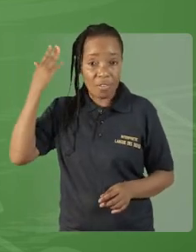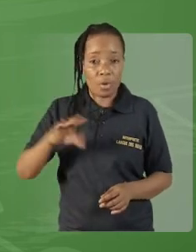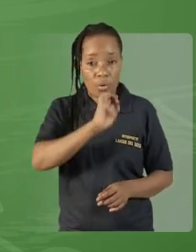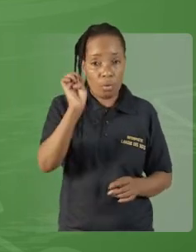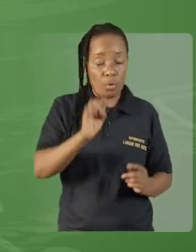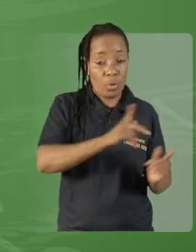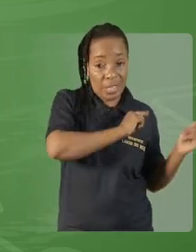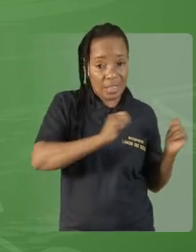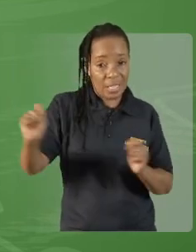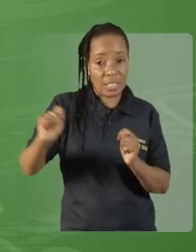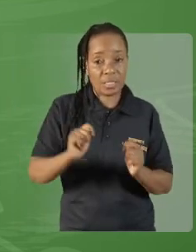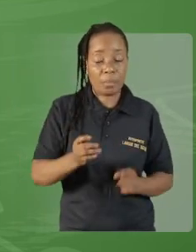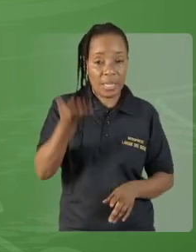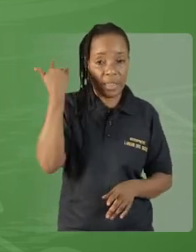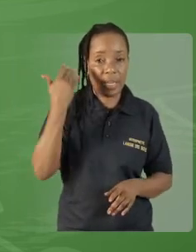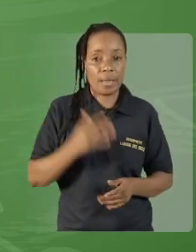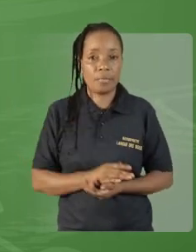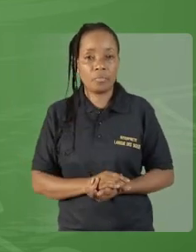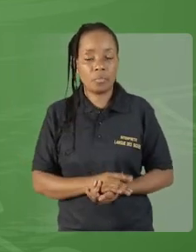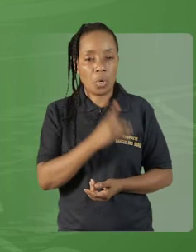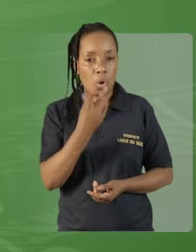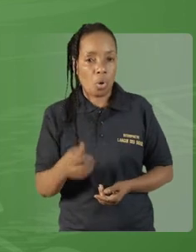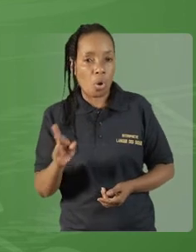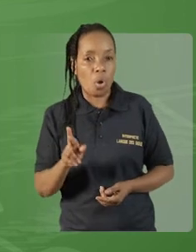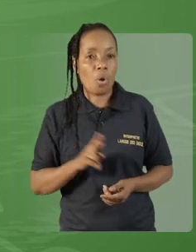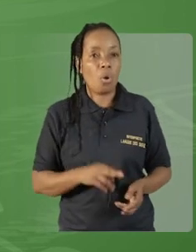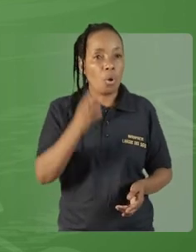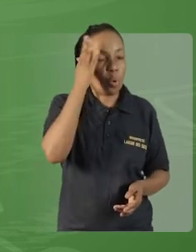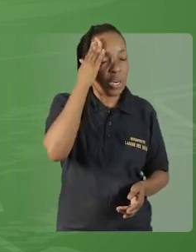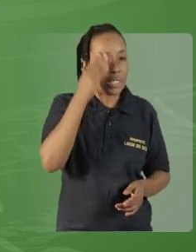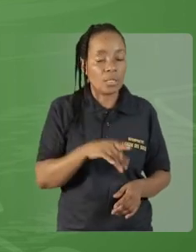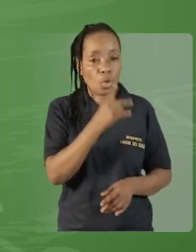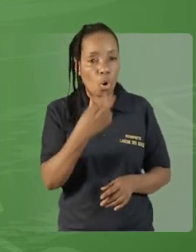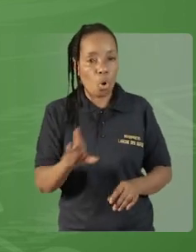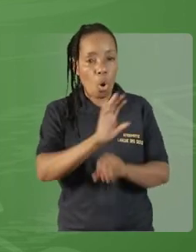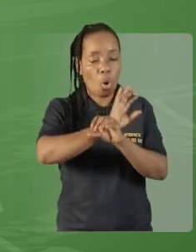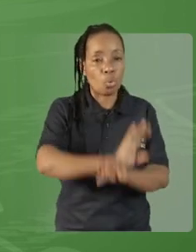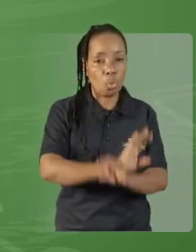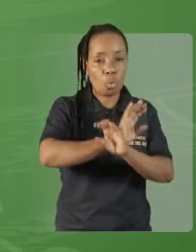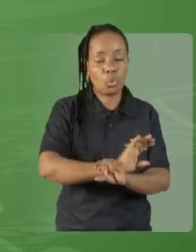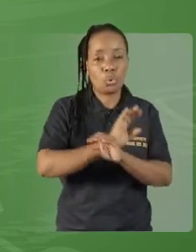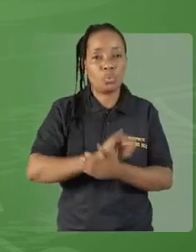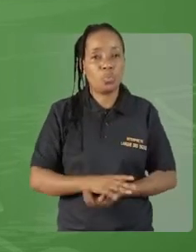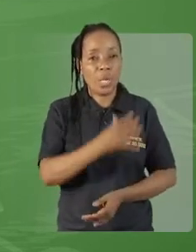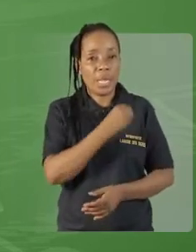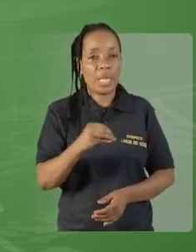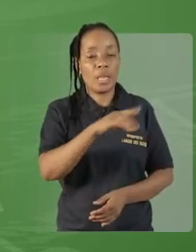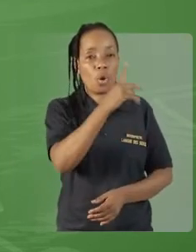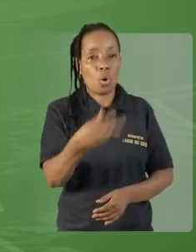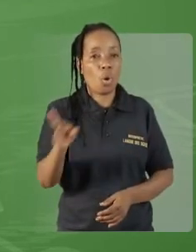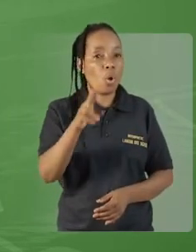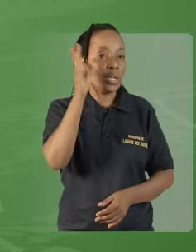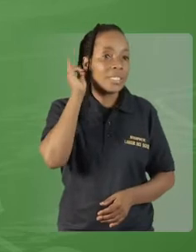transmettaient dès le XIe siècle avant Jésus-Christ les savoirs, les coutumes